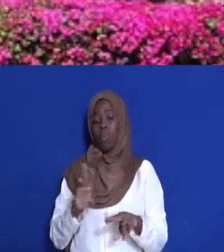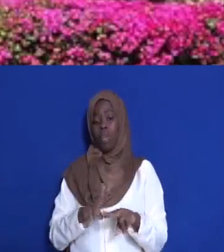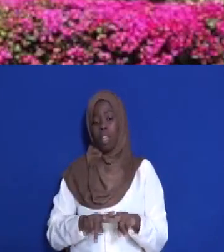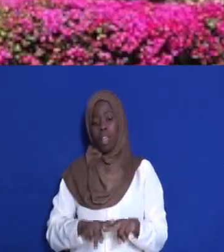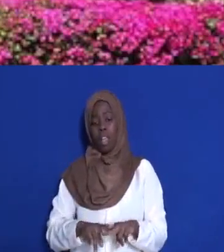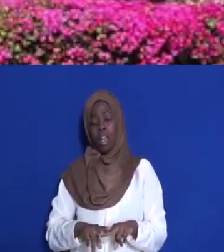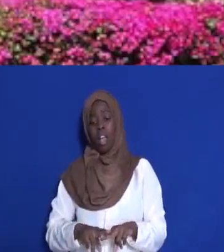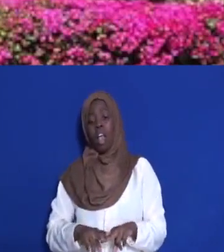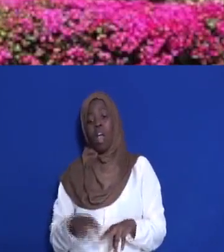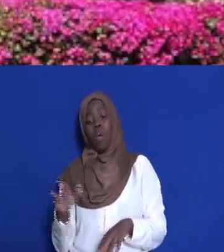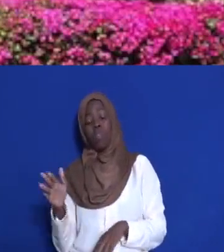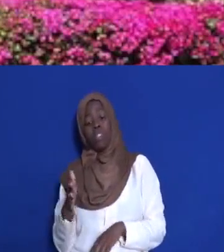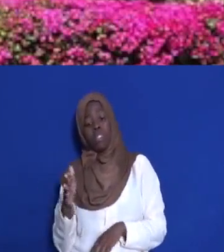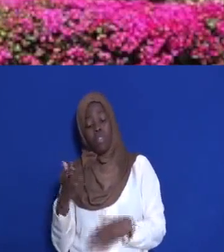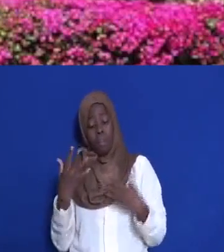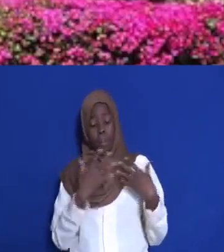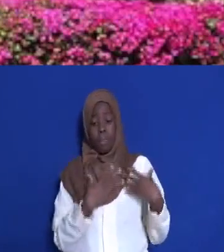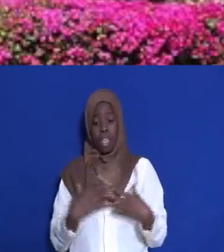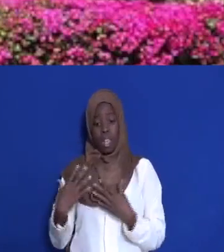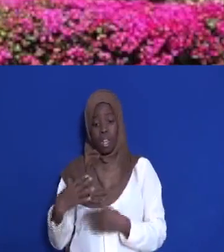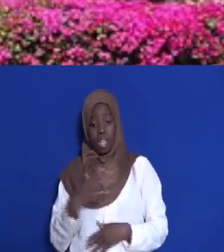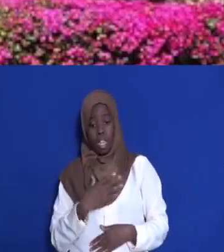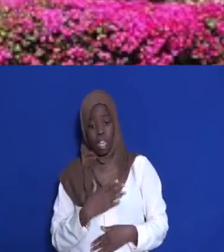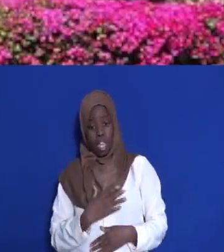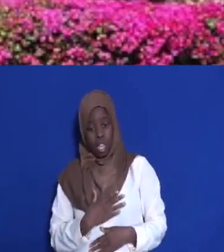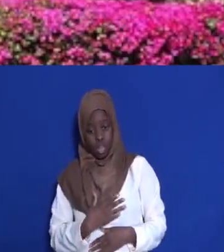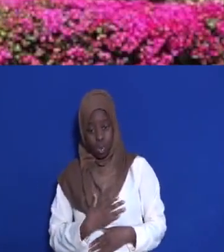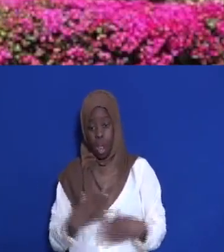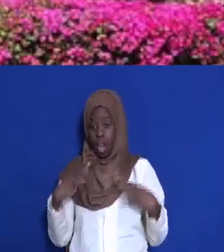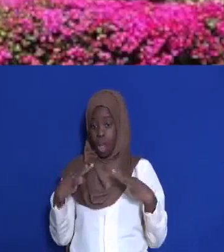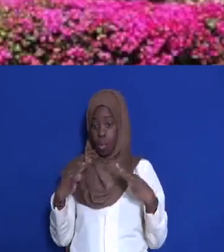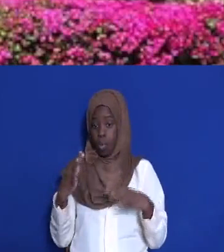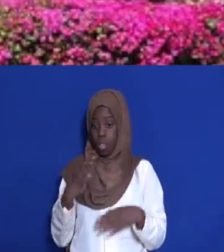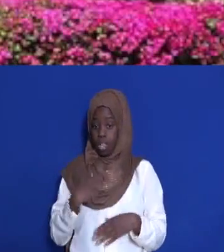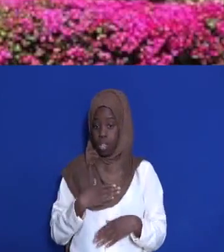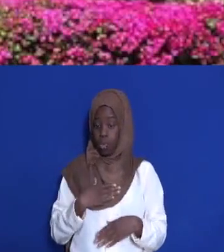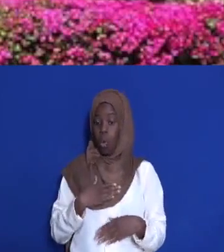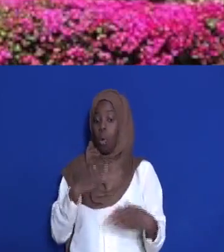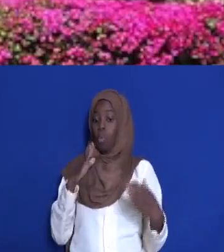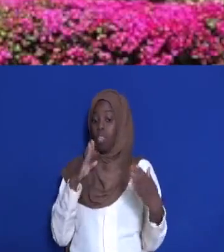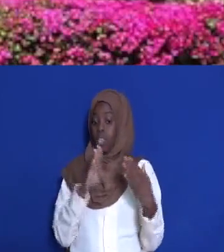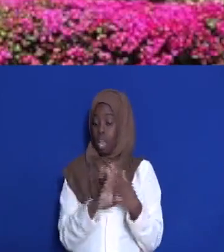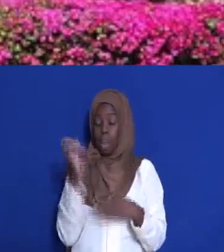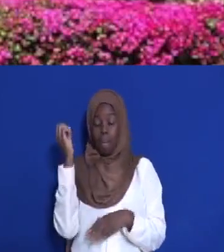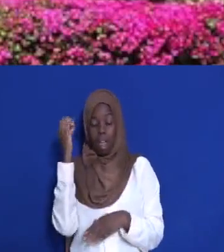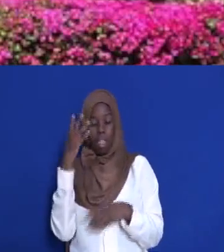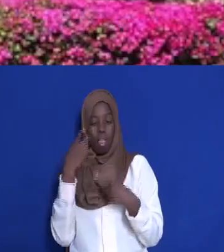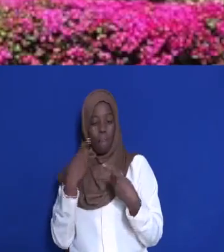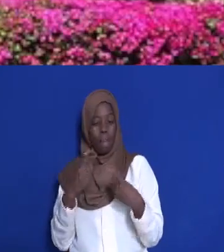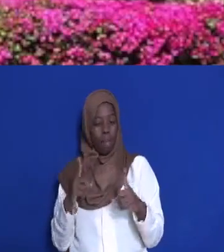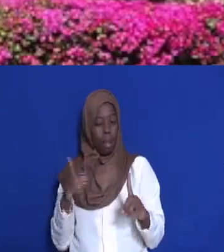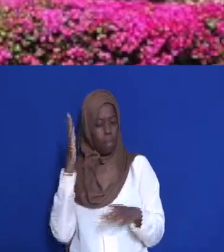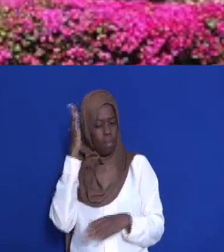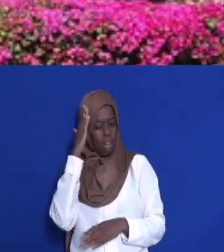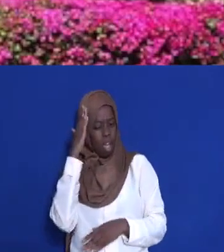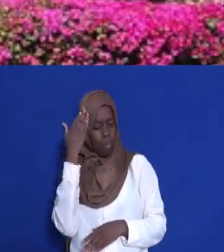miili yetu na mavazi yetu ili kuepukana na maradhi mbalimbali. Mmefahamu watoto